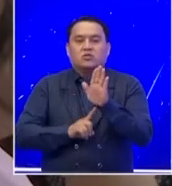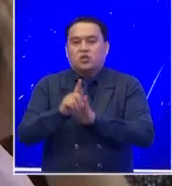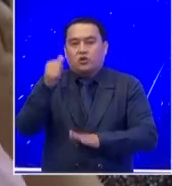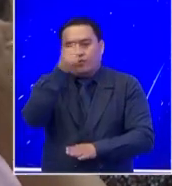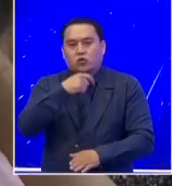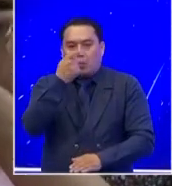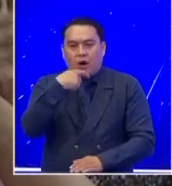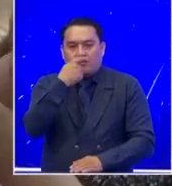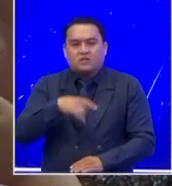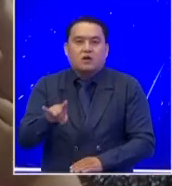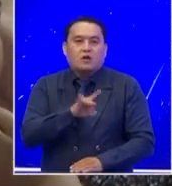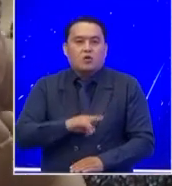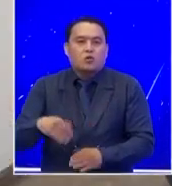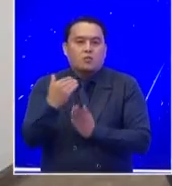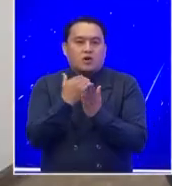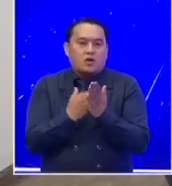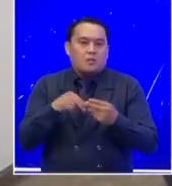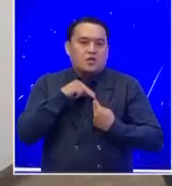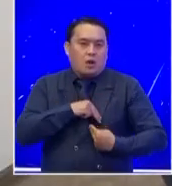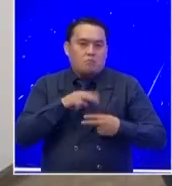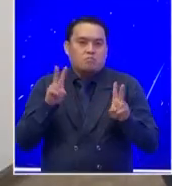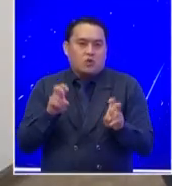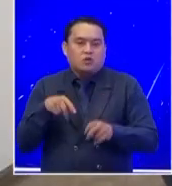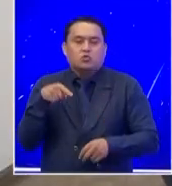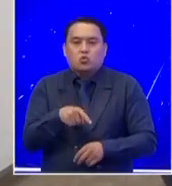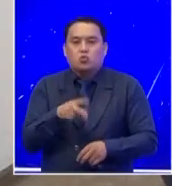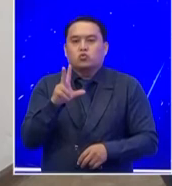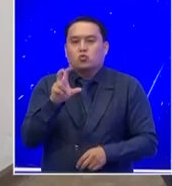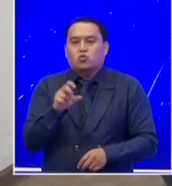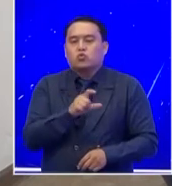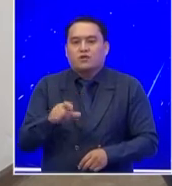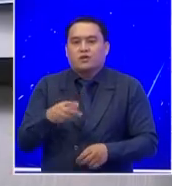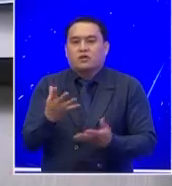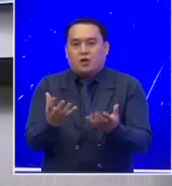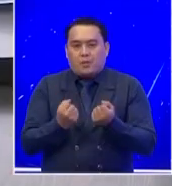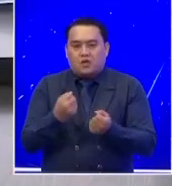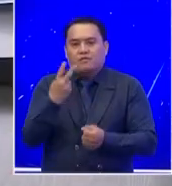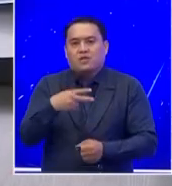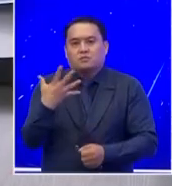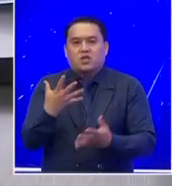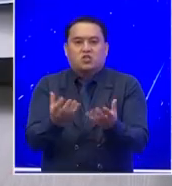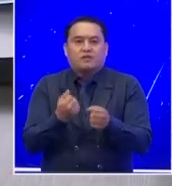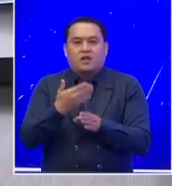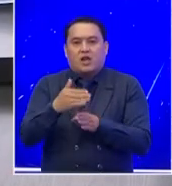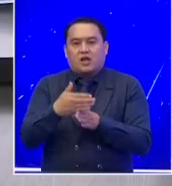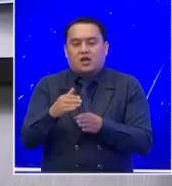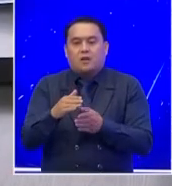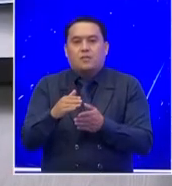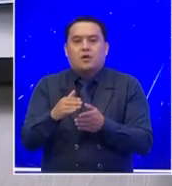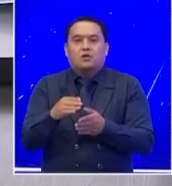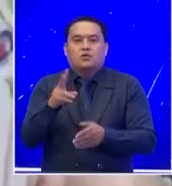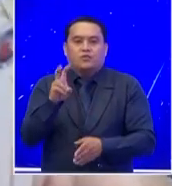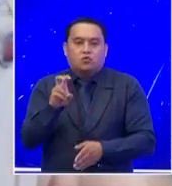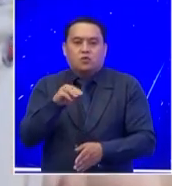в Панфиловском районе в рамках программы «Еңбек» трудоустроились более 1300 человек. 25 жителей получили кредиты и гранты в размере